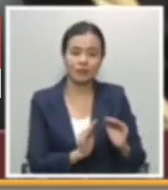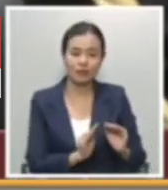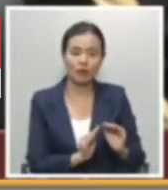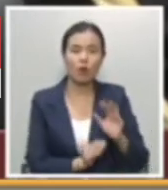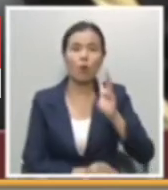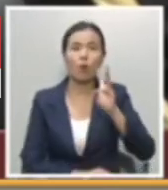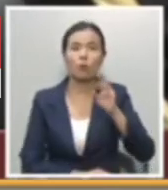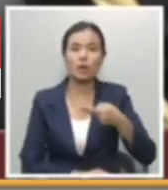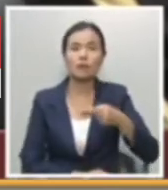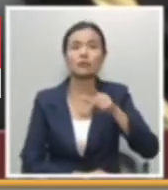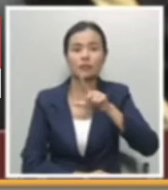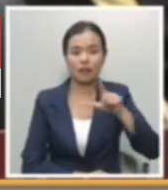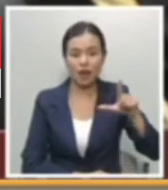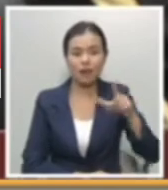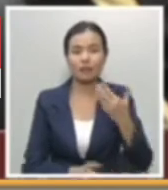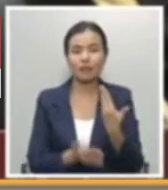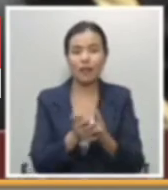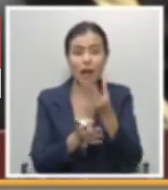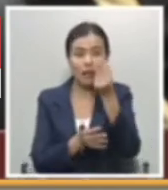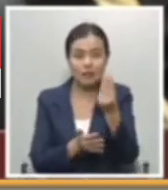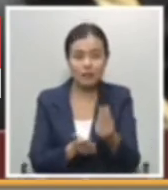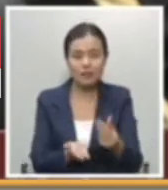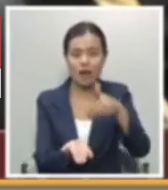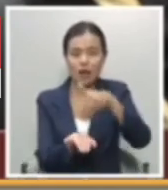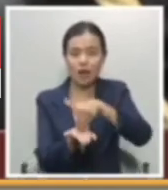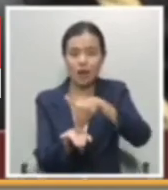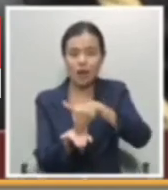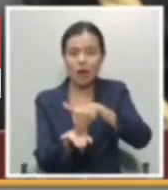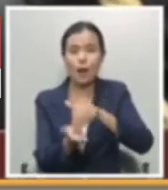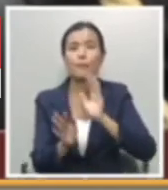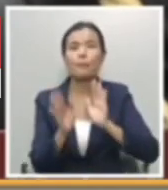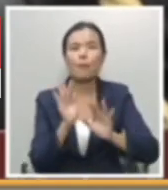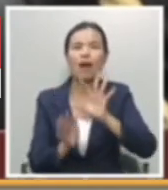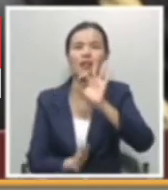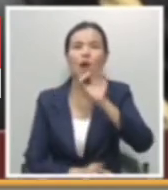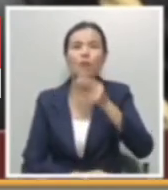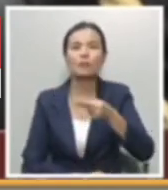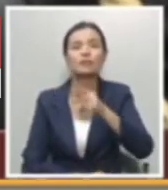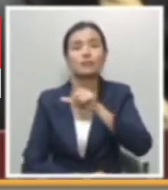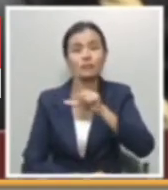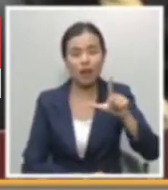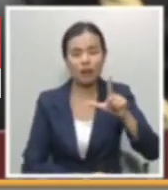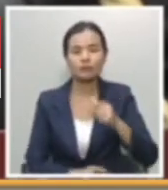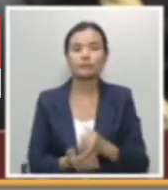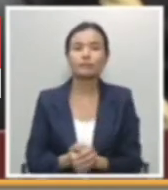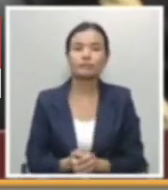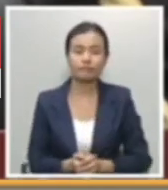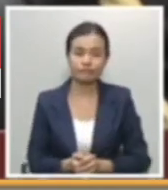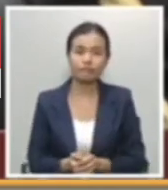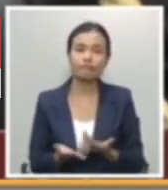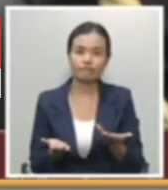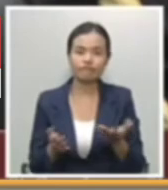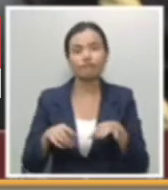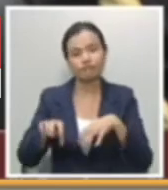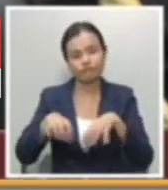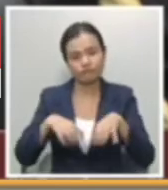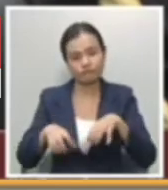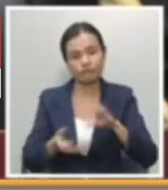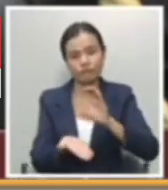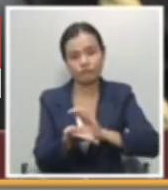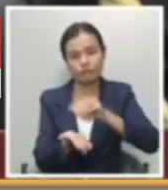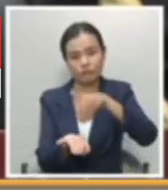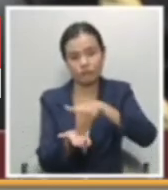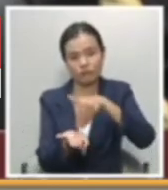านคงเหลือเป็นงบกลางที่ท่านจะใช้น่าจะประมาณ 90,000 กว่าล้านเอาละครับท่านบริหารงบกลางของท่าน